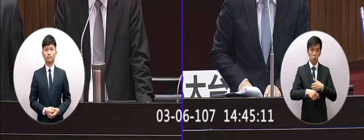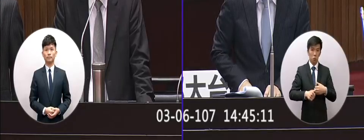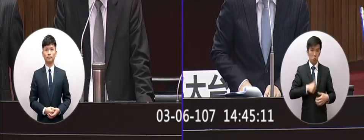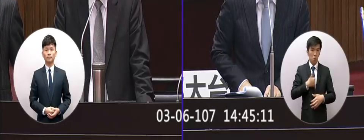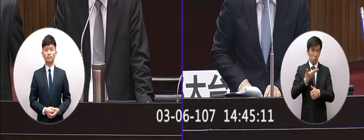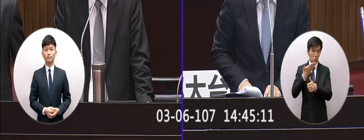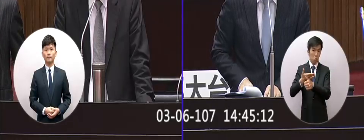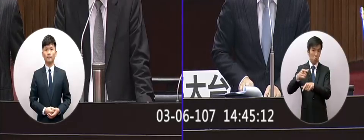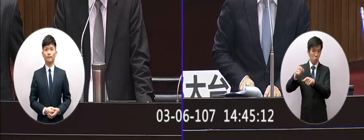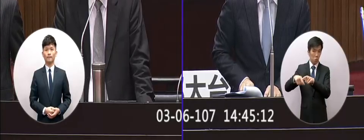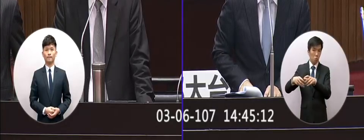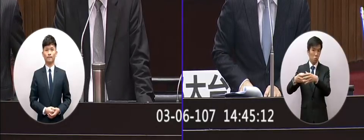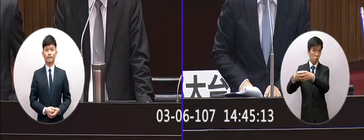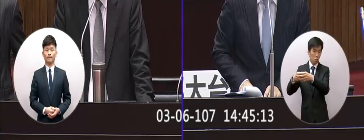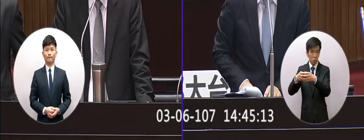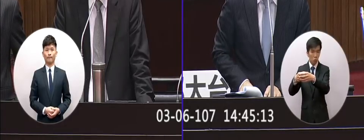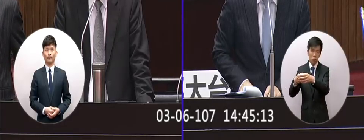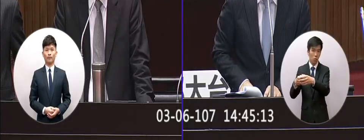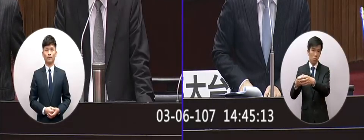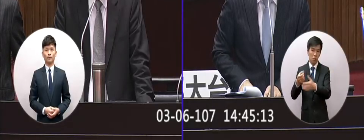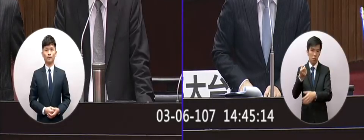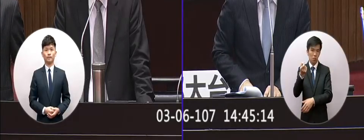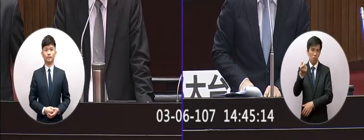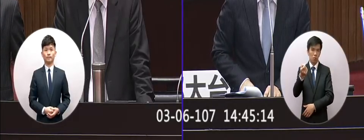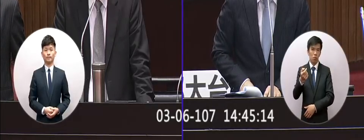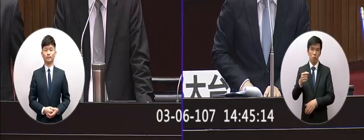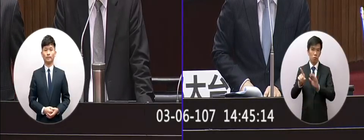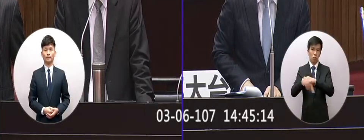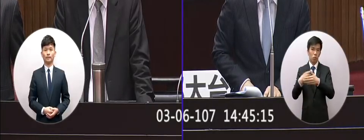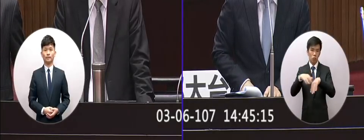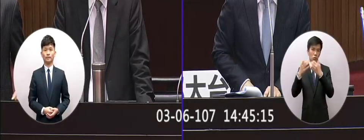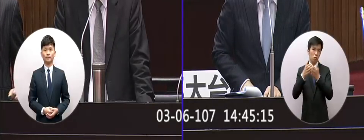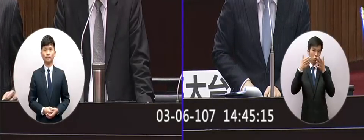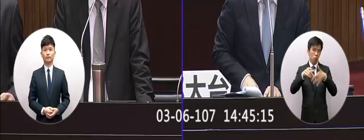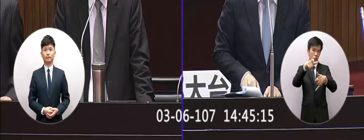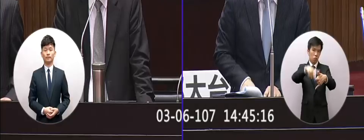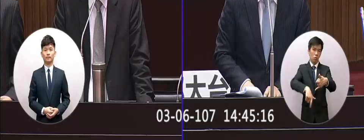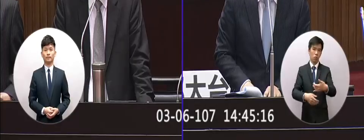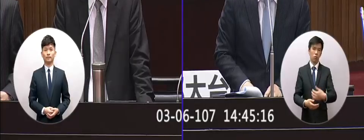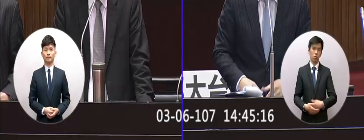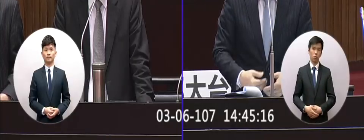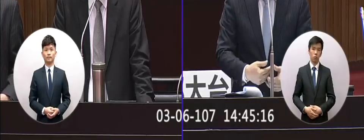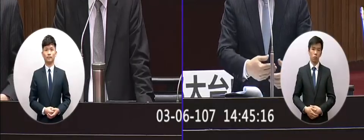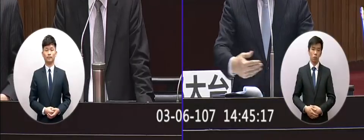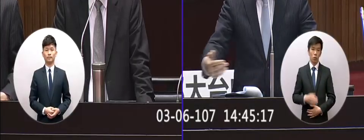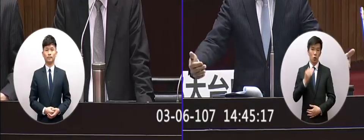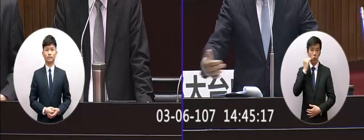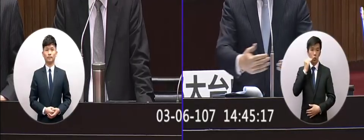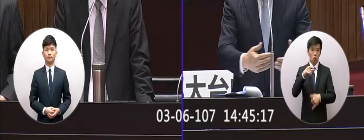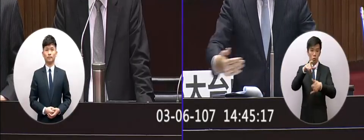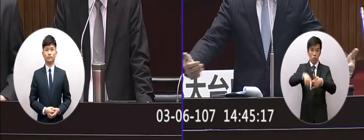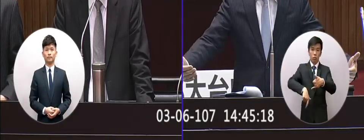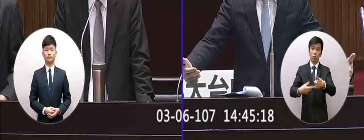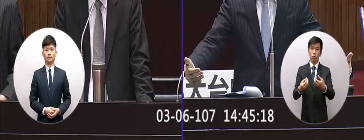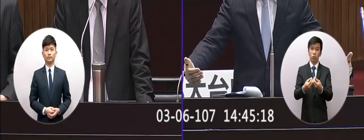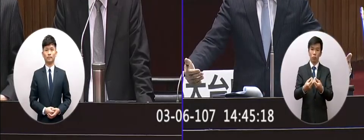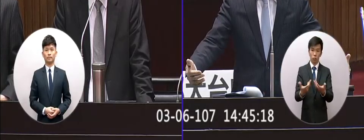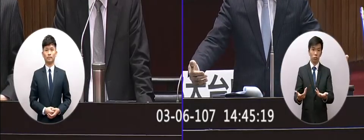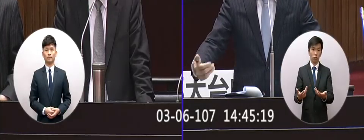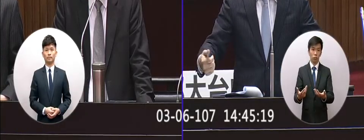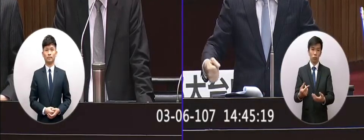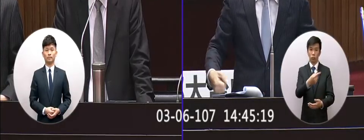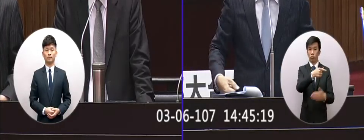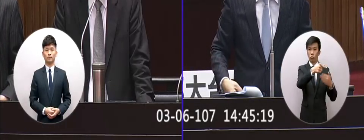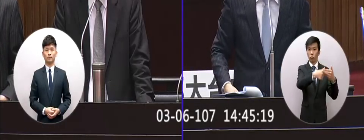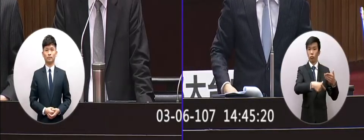体、给机构，他给个人，所以你个人选边站啊，你个人要来，我摆阵仗摆出来，